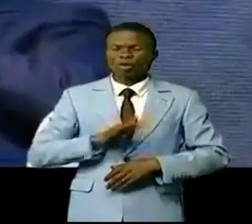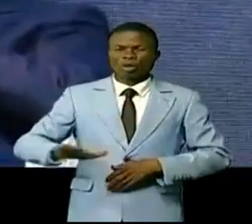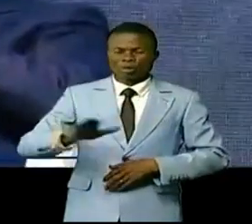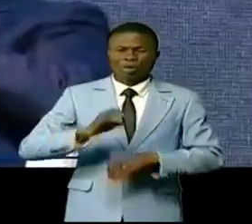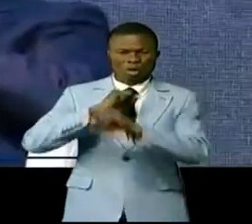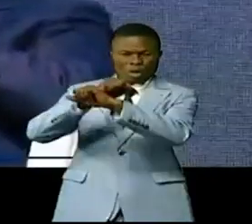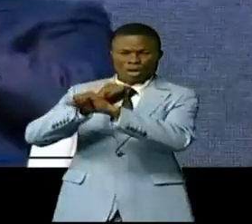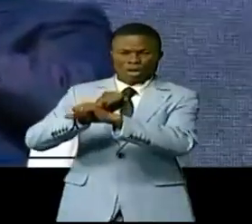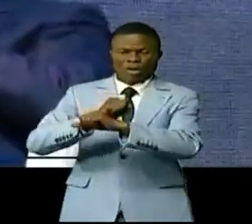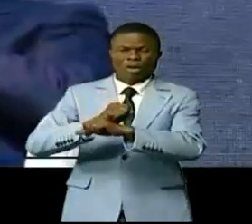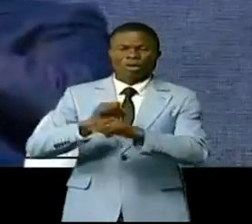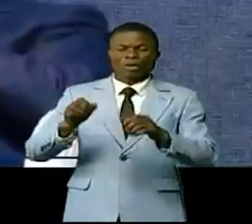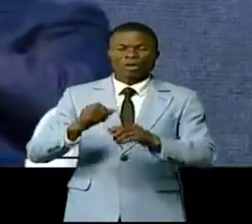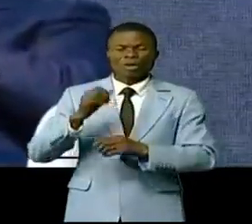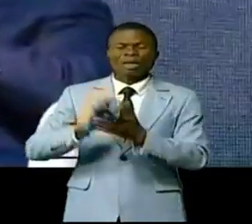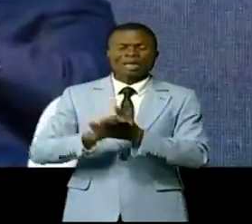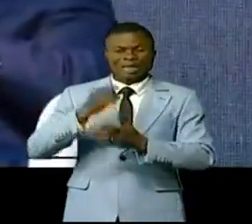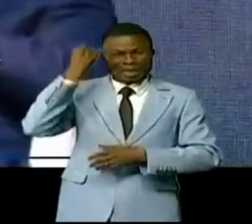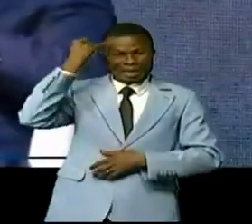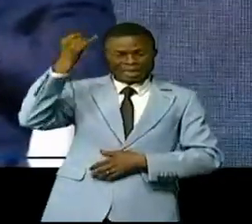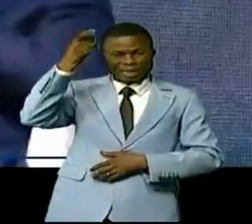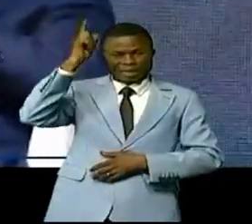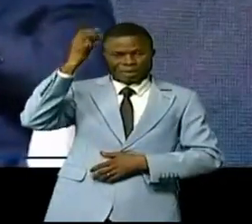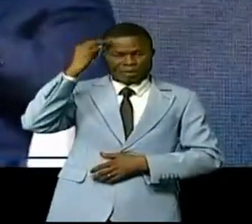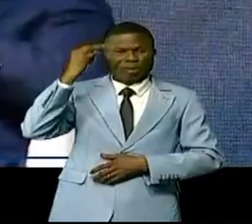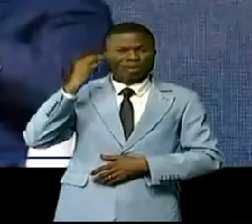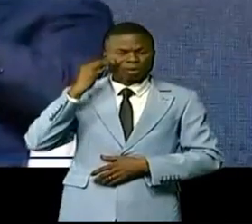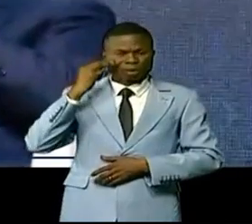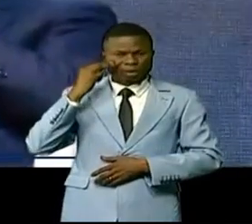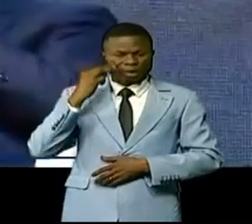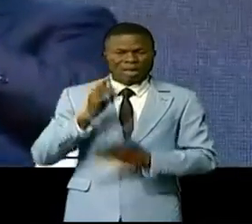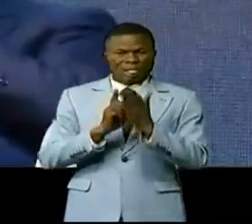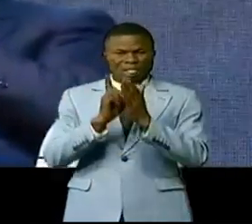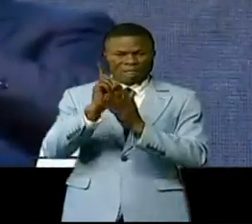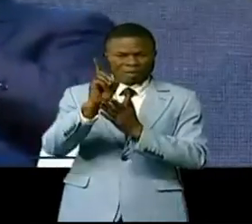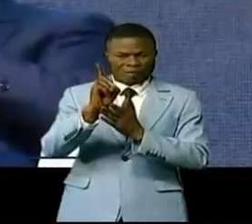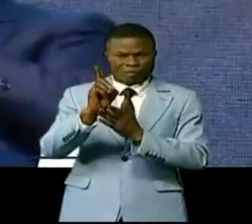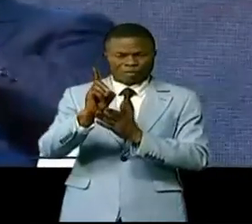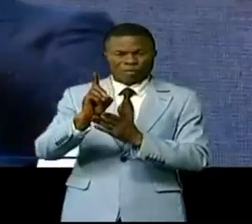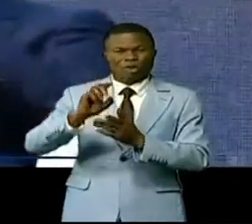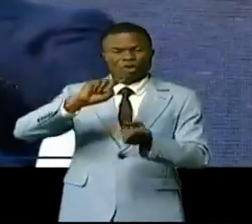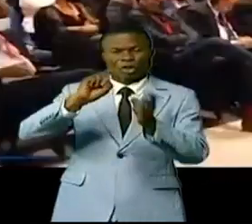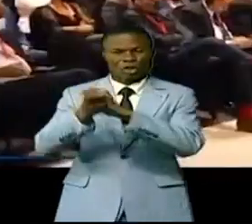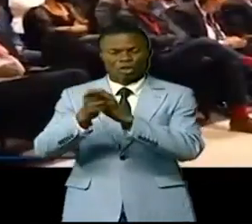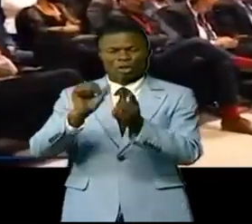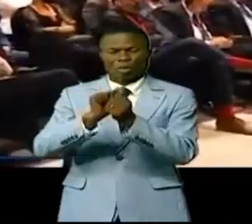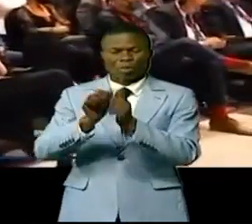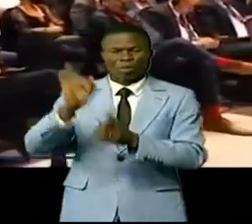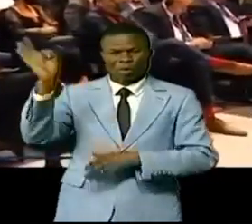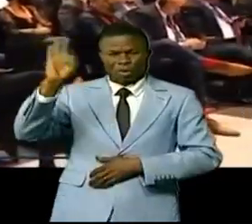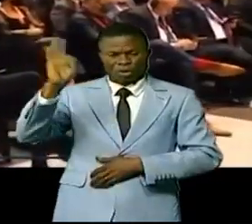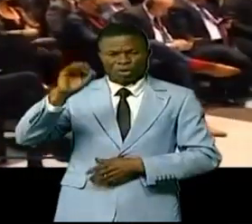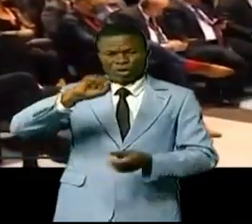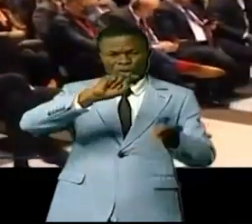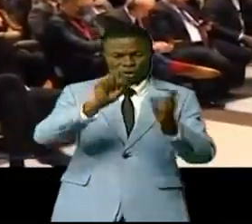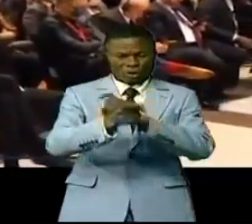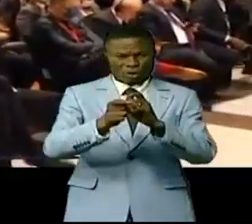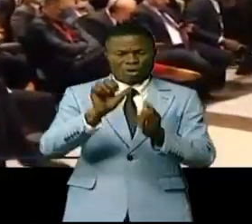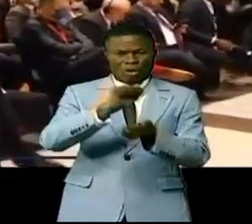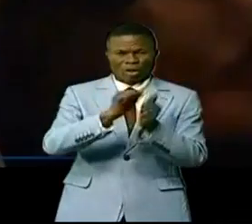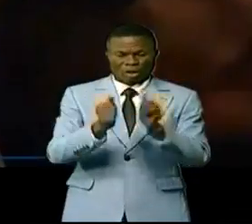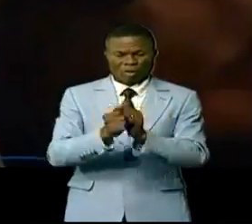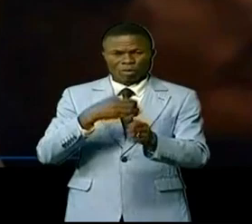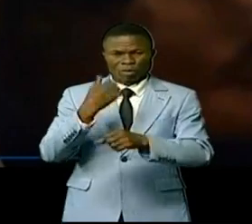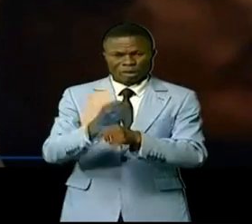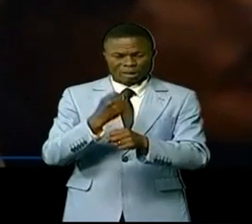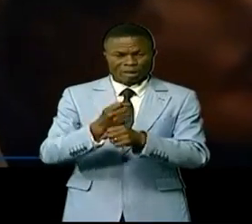Le souci de Jean-Michel Samalou Kondé Kyenge et l'épanouissement des agglomérations forestières. Quant à l'amélioration du climat des affaires,